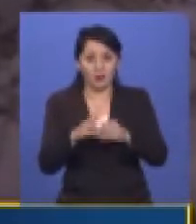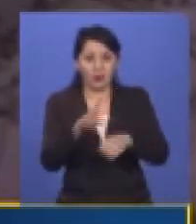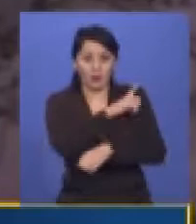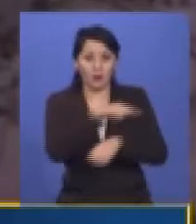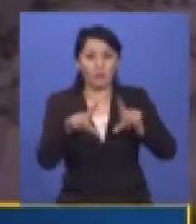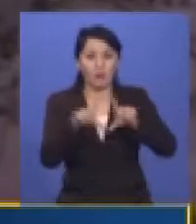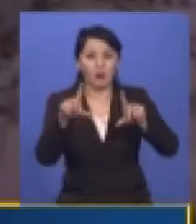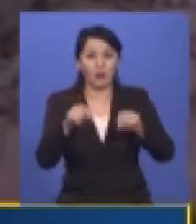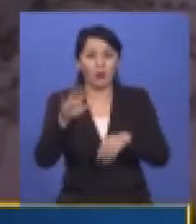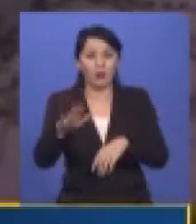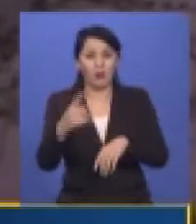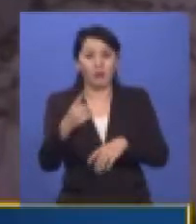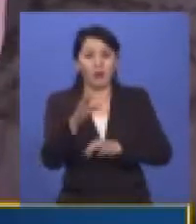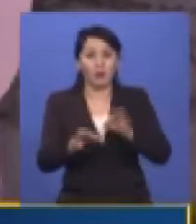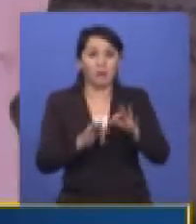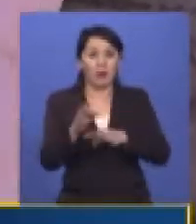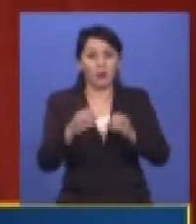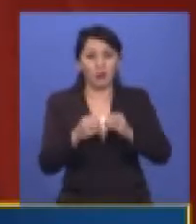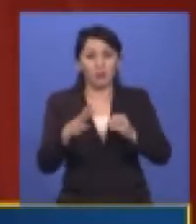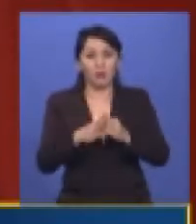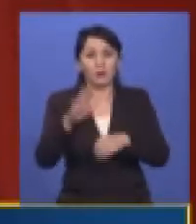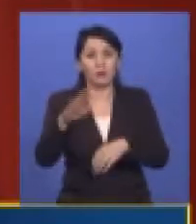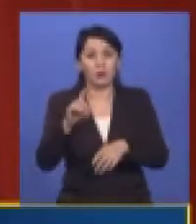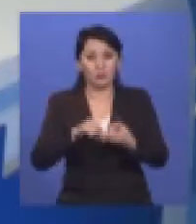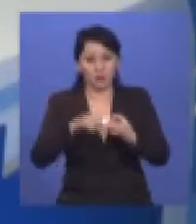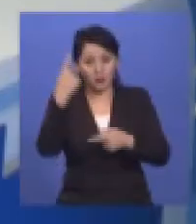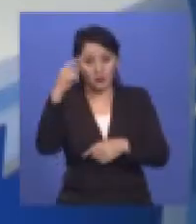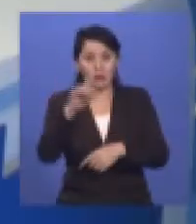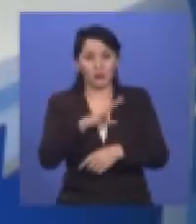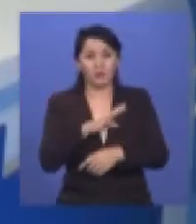жатыр. Бір тәулікте 15 баладан вирус анықталды.